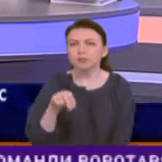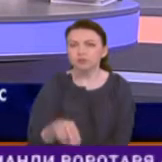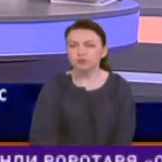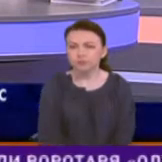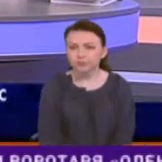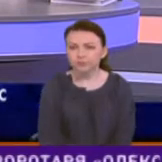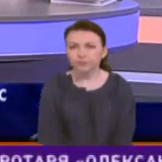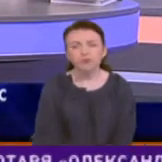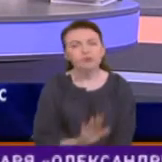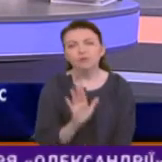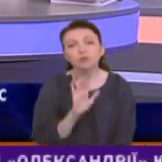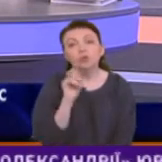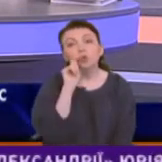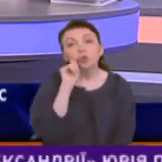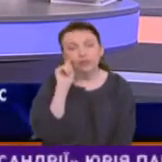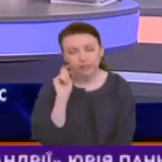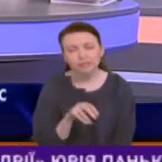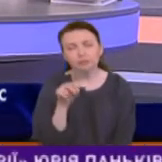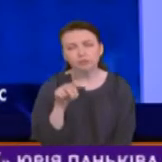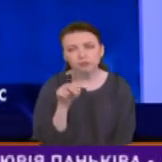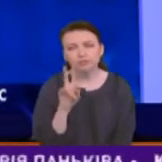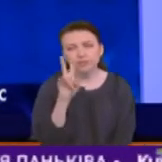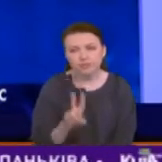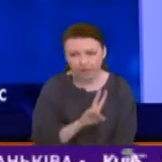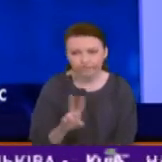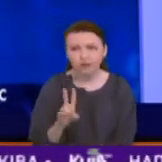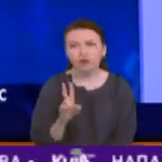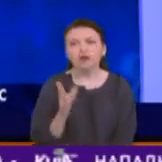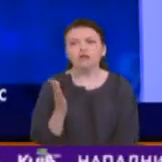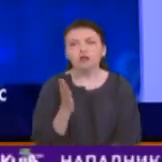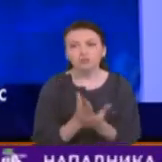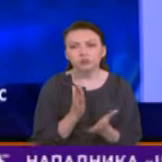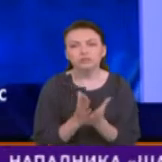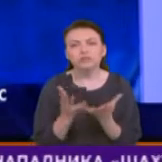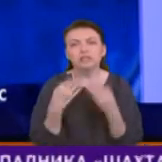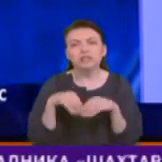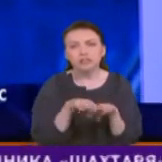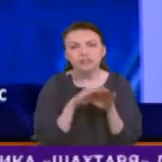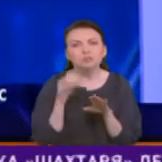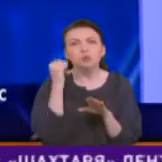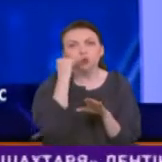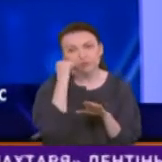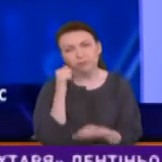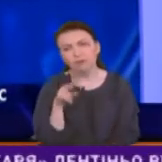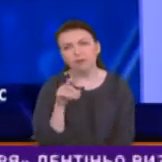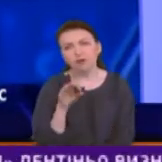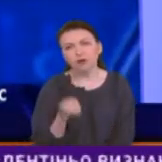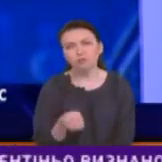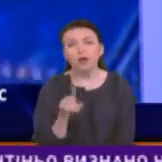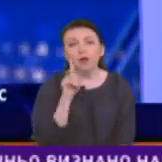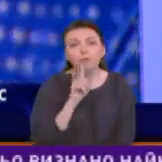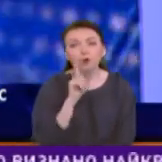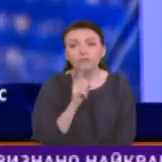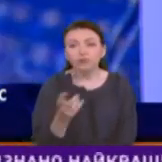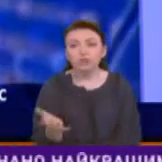московському патріархату, вона належить Українській православній церкві, яка знаходиться в хрестійному єднанні з московським патріархатом. Ну, от поки вони